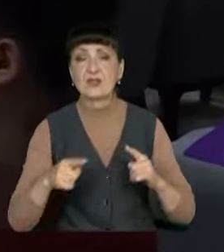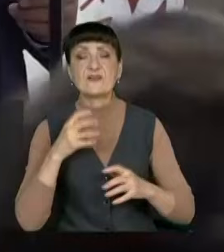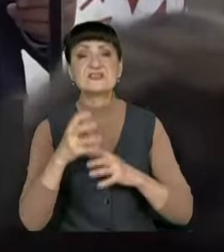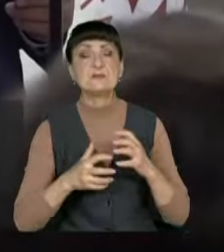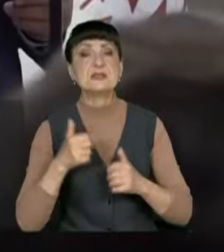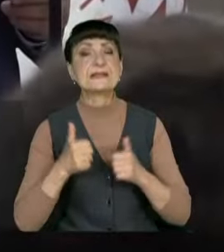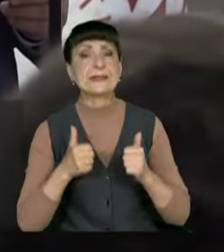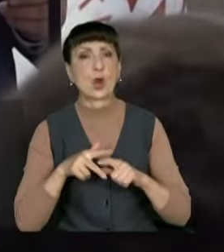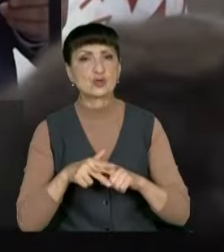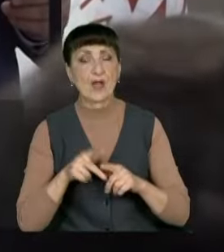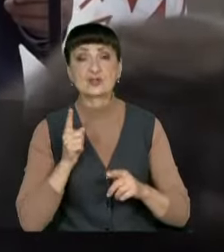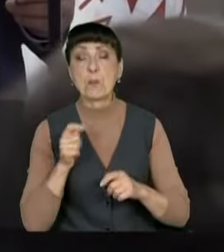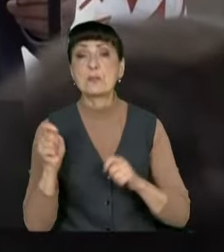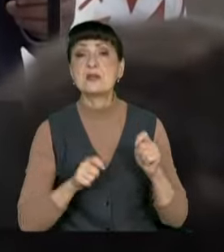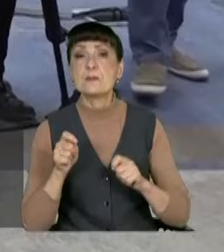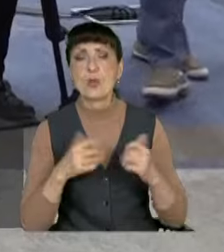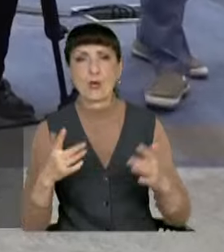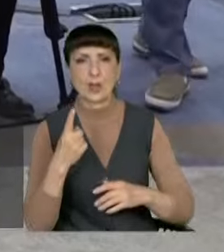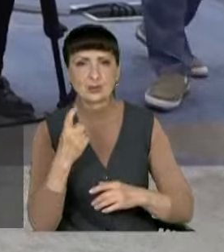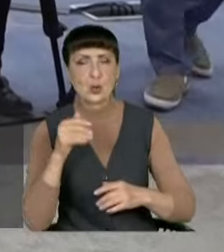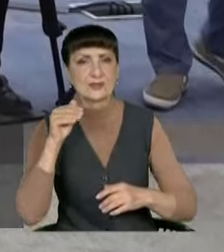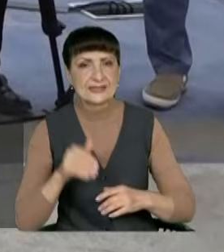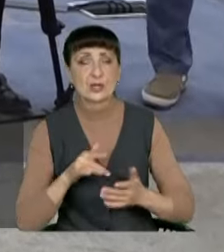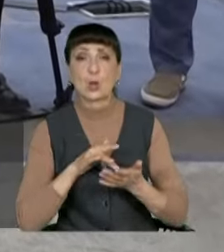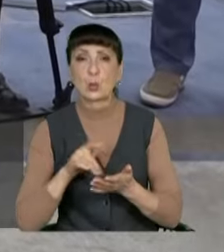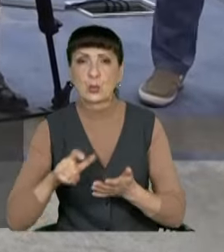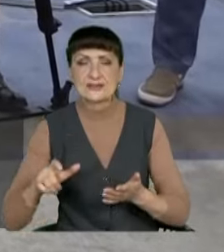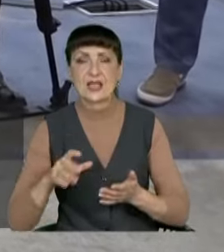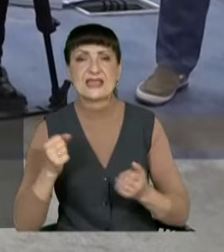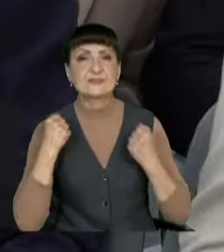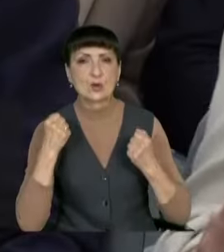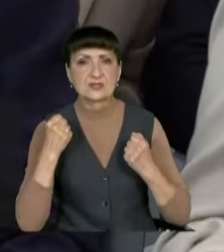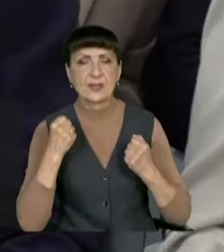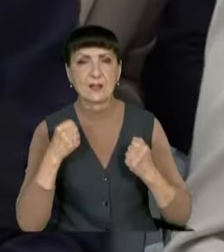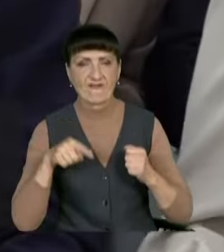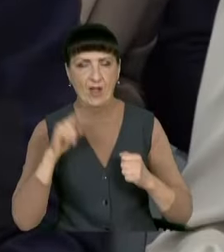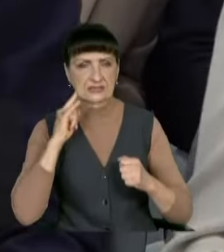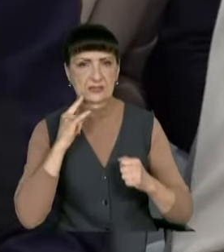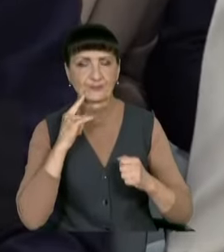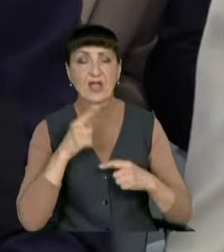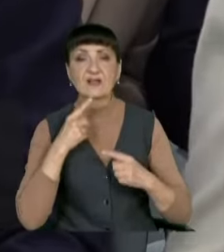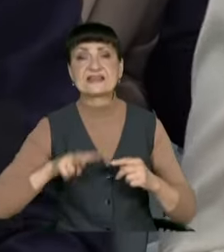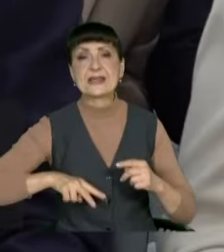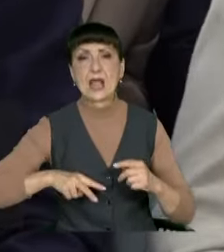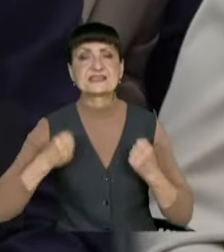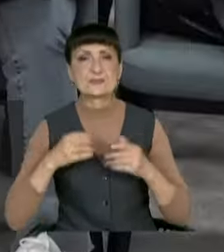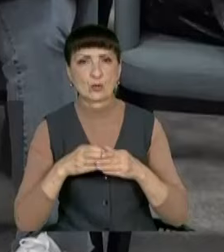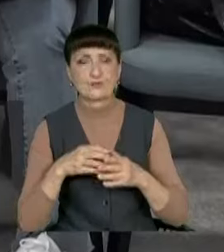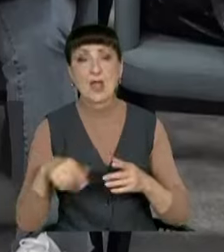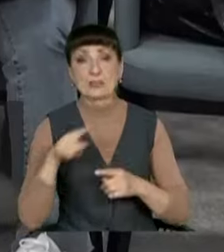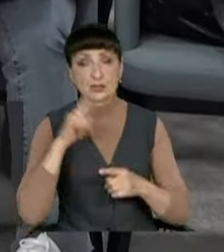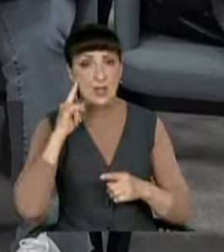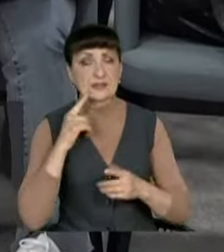игр кочевников ожидается прибытие около 100 тысяч туристов и спортсменов в нашу страну. Как отмечает дирекция спорта, в нашей